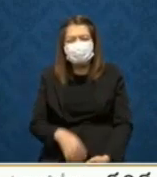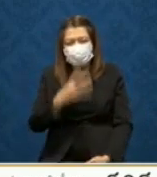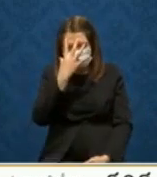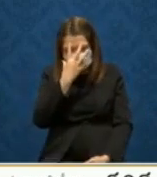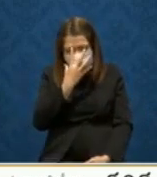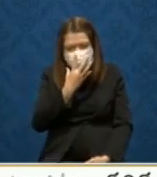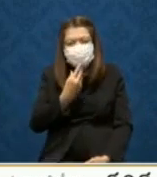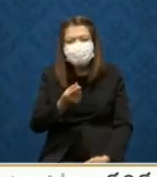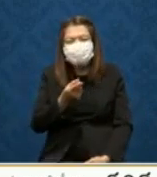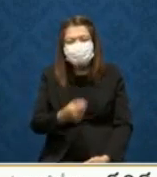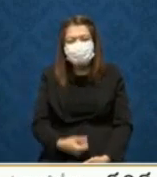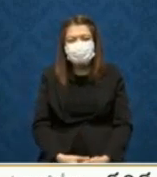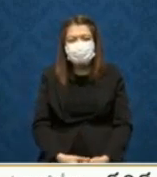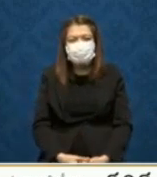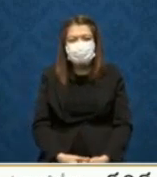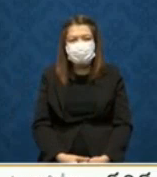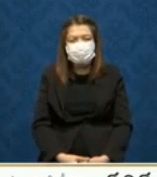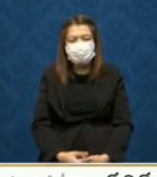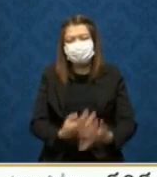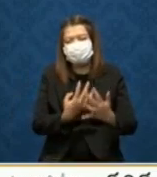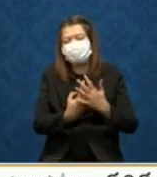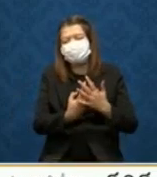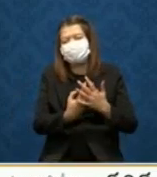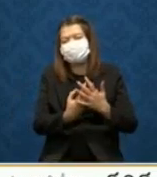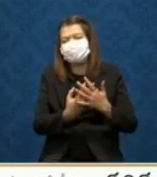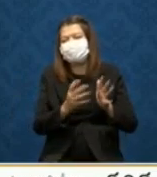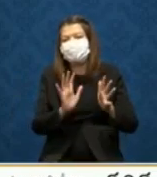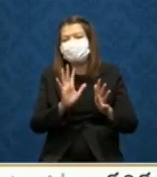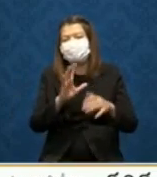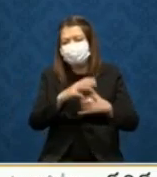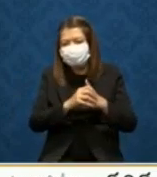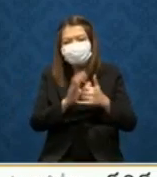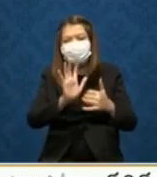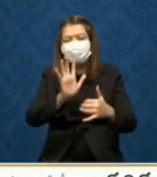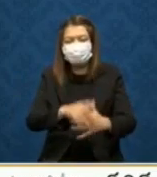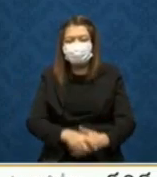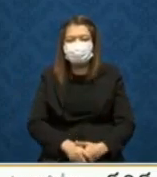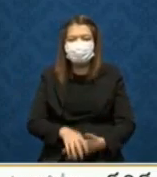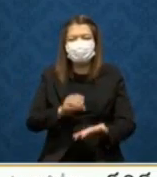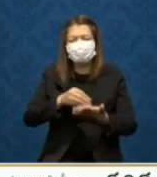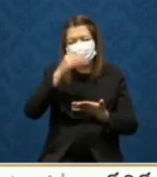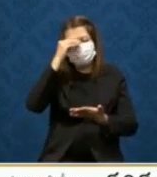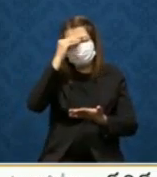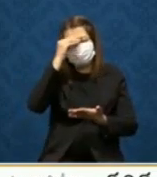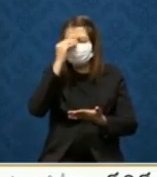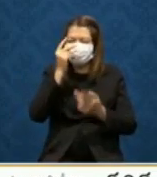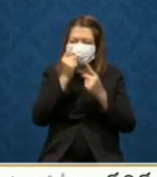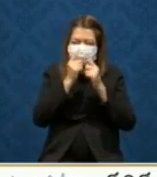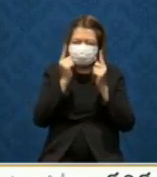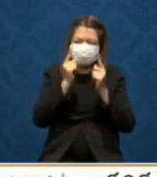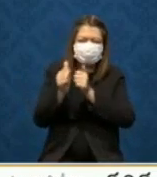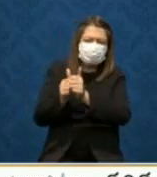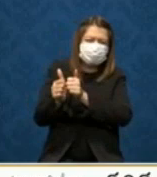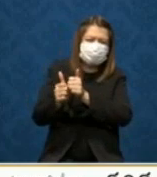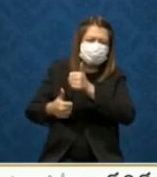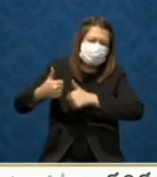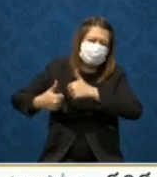ครับเพราะจะพ้นโทษได้วันนี้การศึกษาเรามาแปลกเราเนนเรื่องการแข่ง